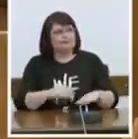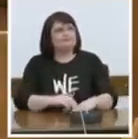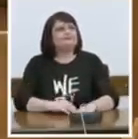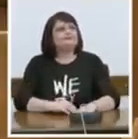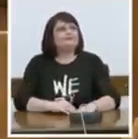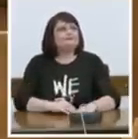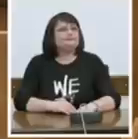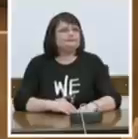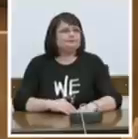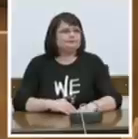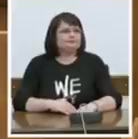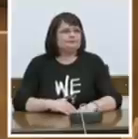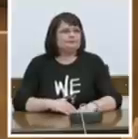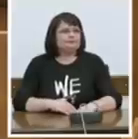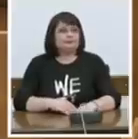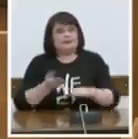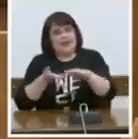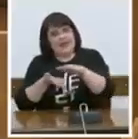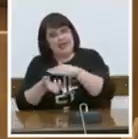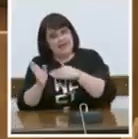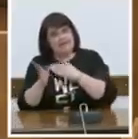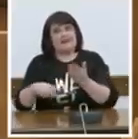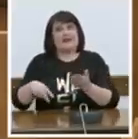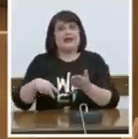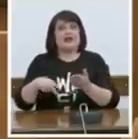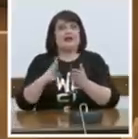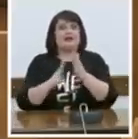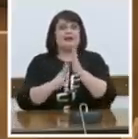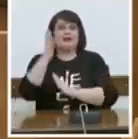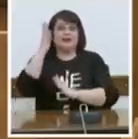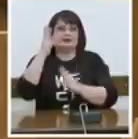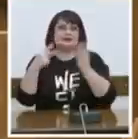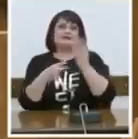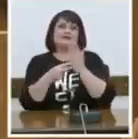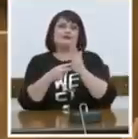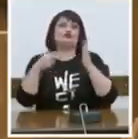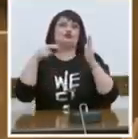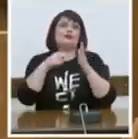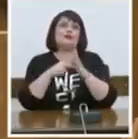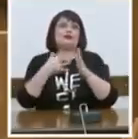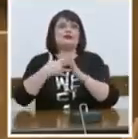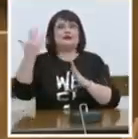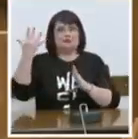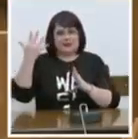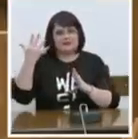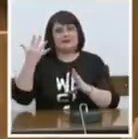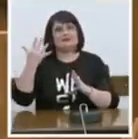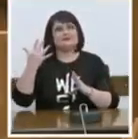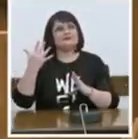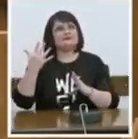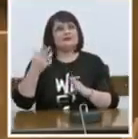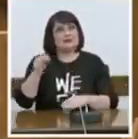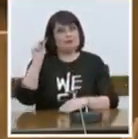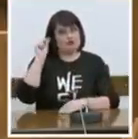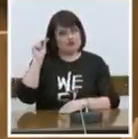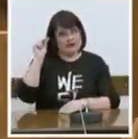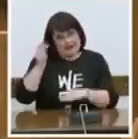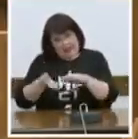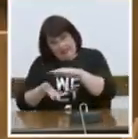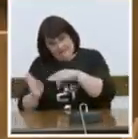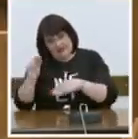Κατέβηκα από αυτό το βήμα στις 14 Αυγούστου του 2015 με την υπόσχεση ότι